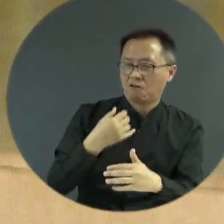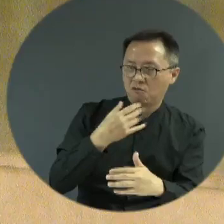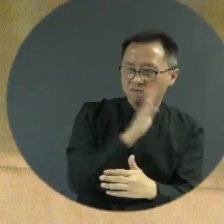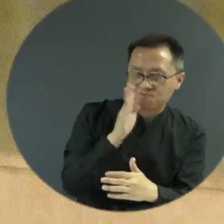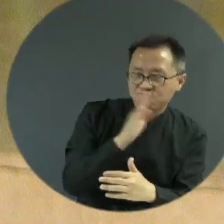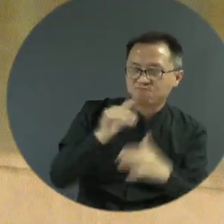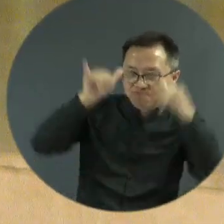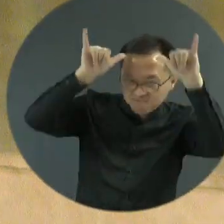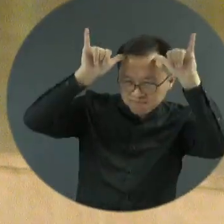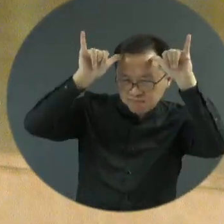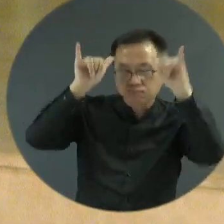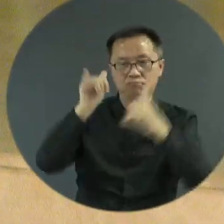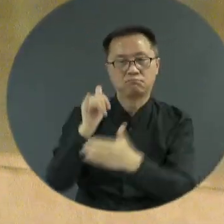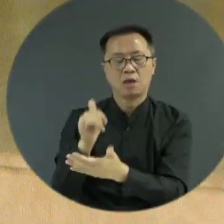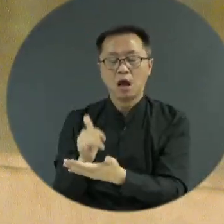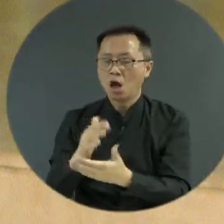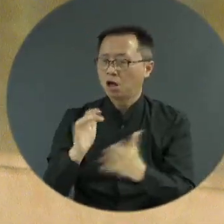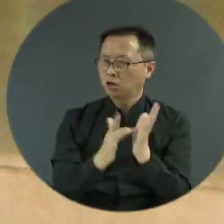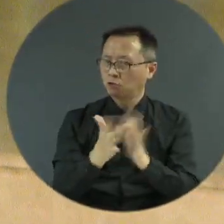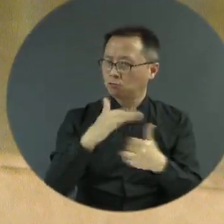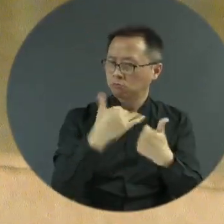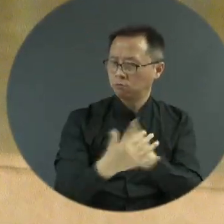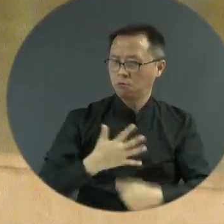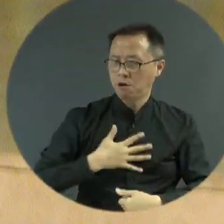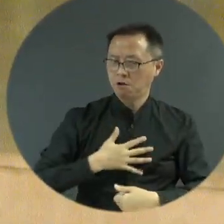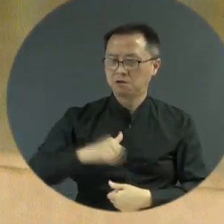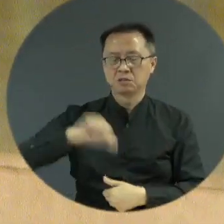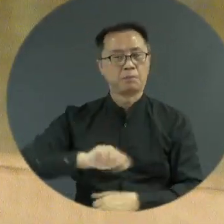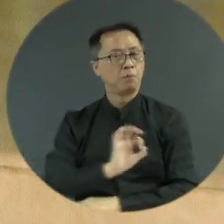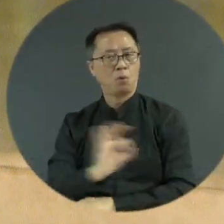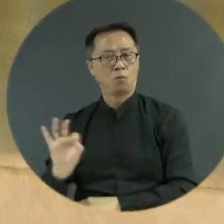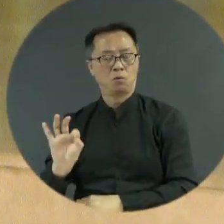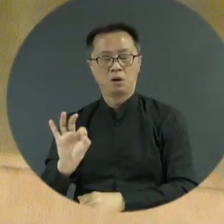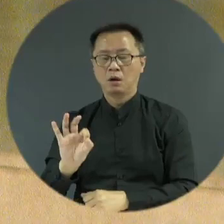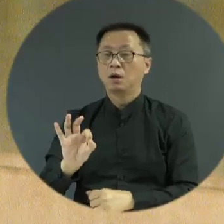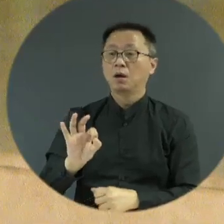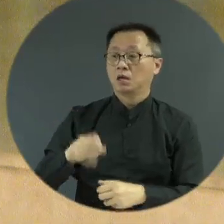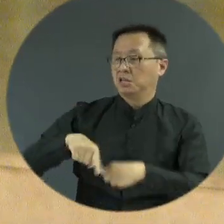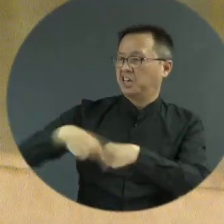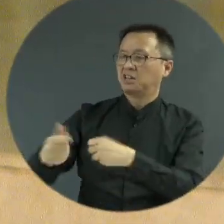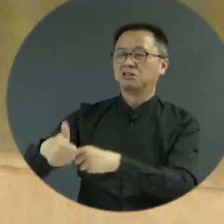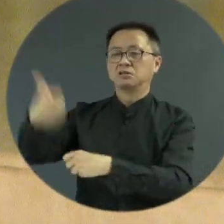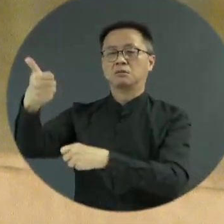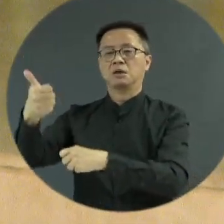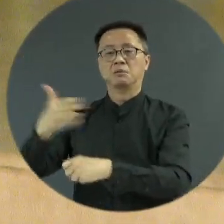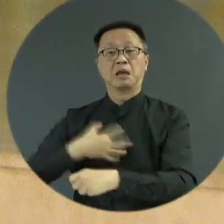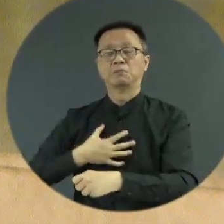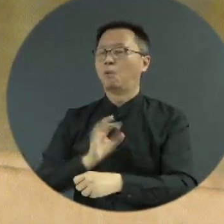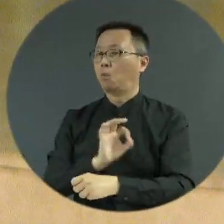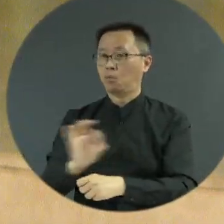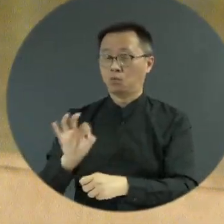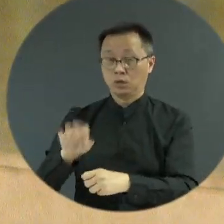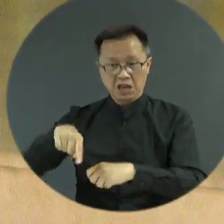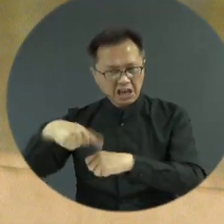抗。我们基督徒不害怕失败，我们不担心敌人的胜利，因为我们知道他们的胜